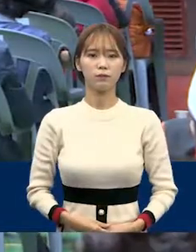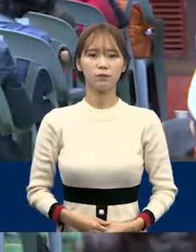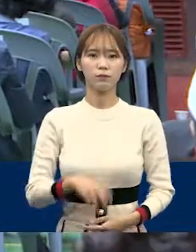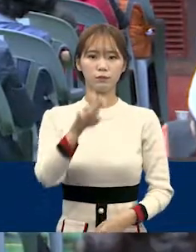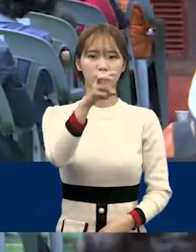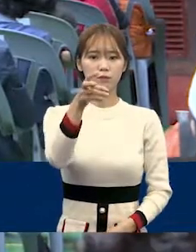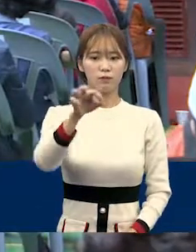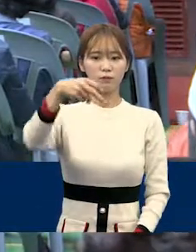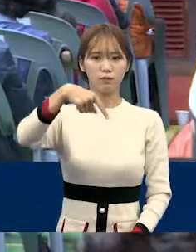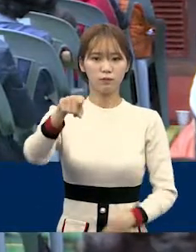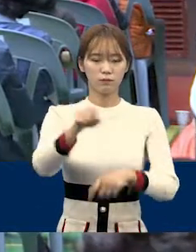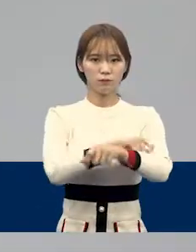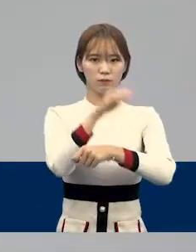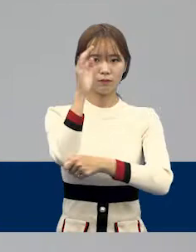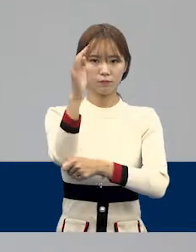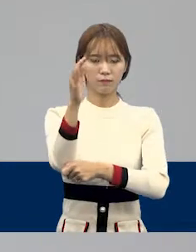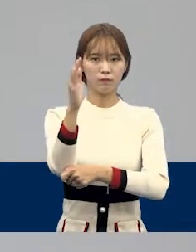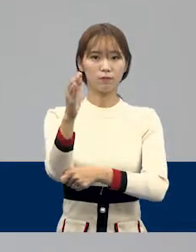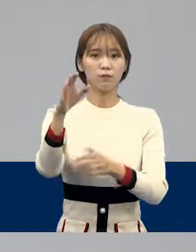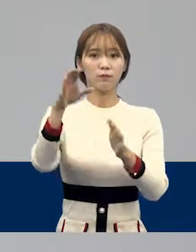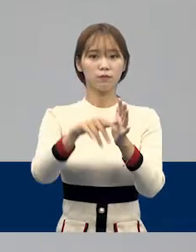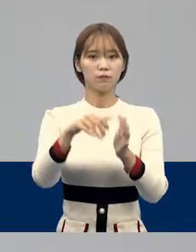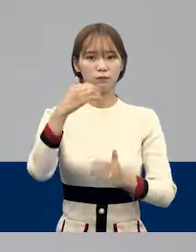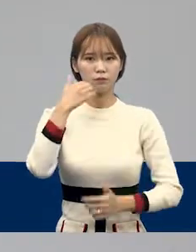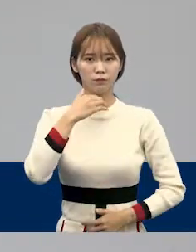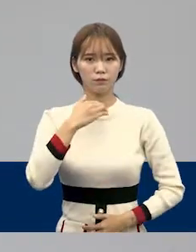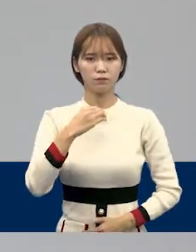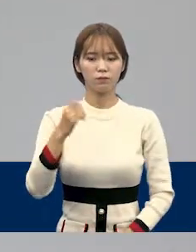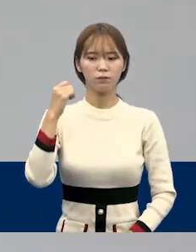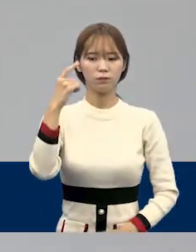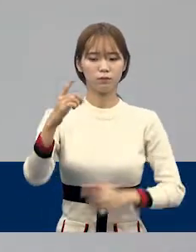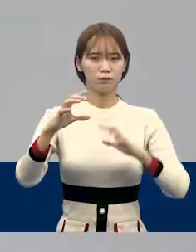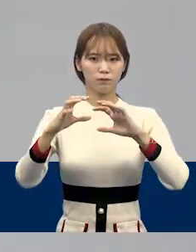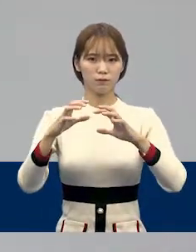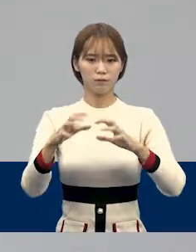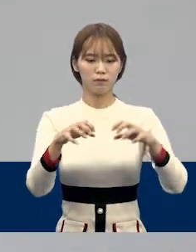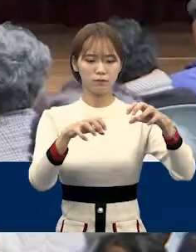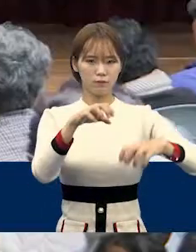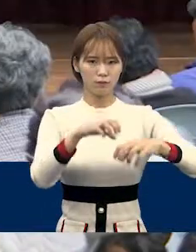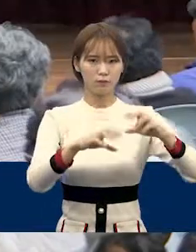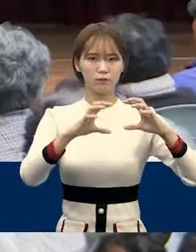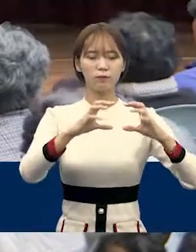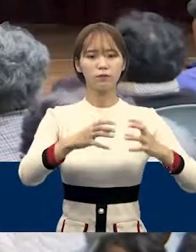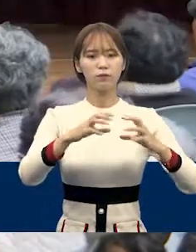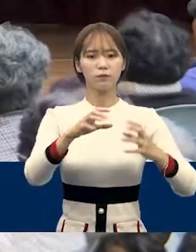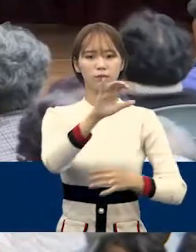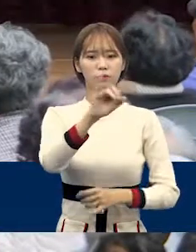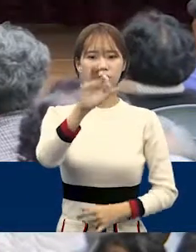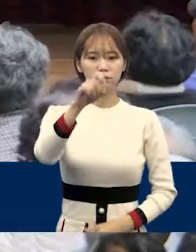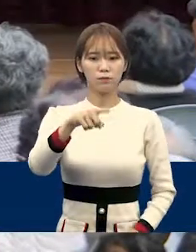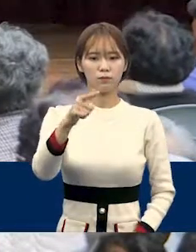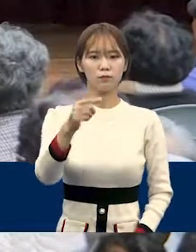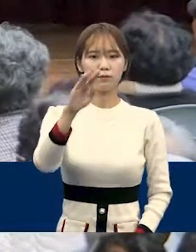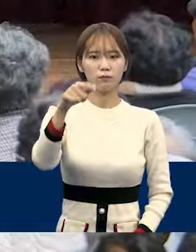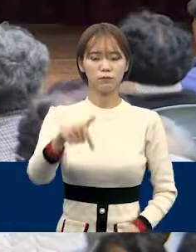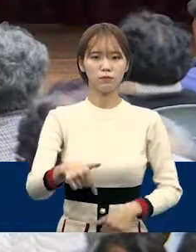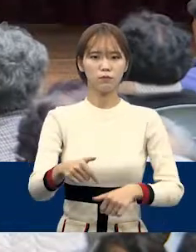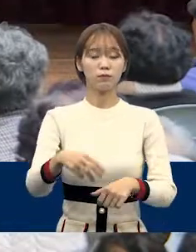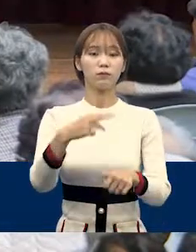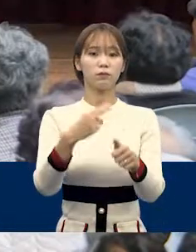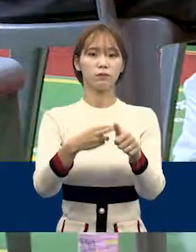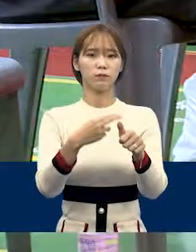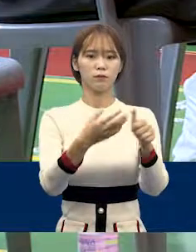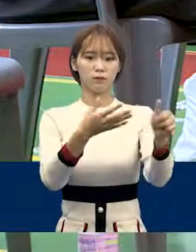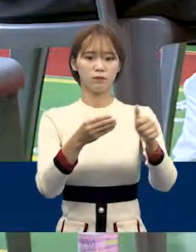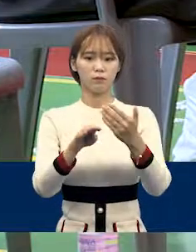에는 만화 먼나라 이웃나라에 저자로 잘 알려진 덕성여자대학교 이원복 교수를 초청해 동방 정교 와 이슬람